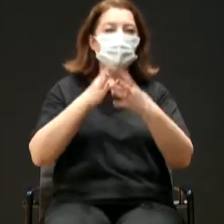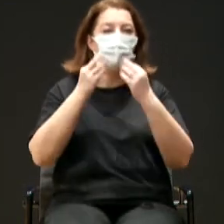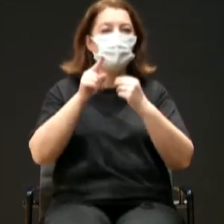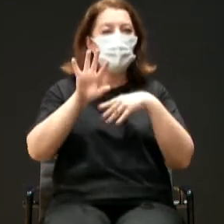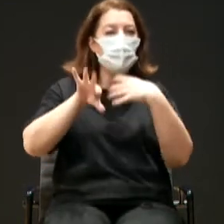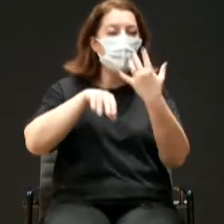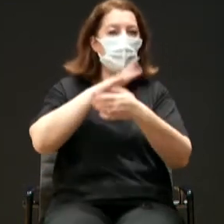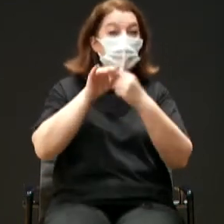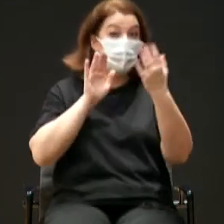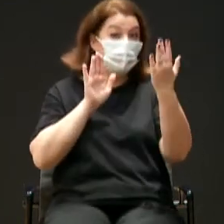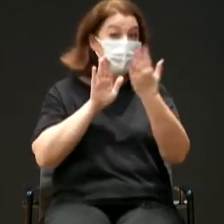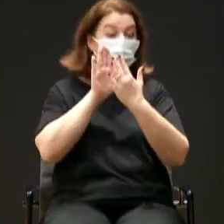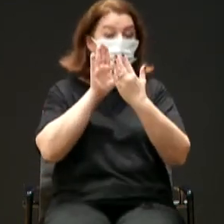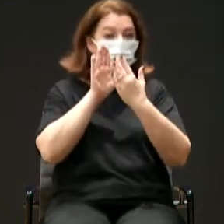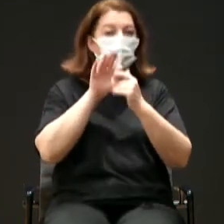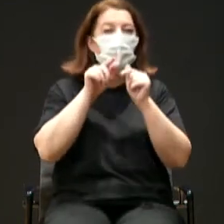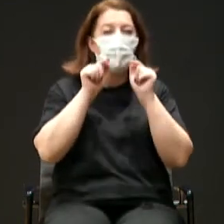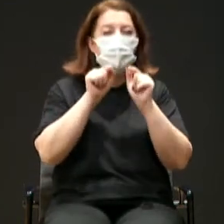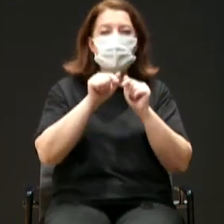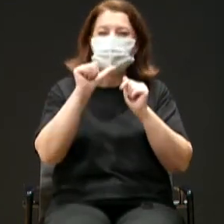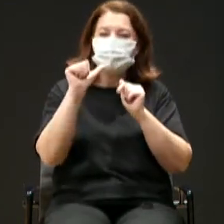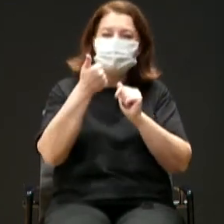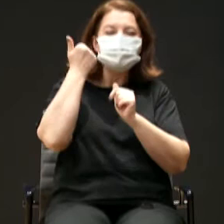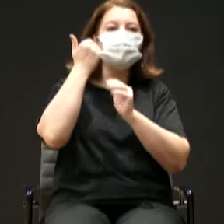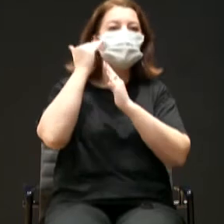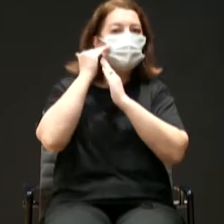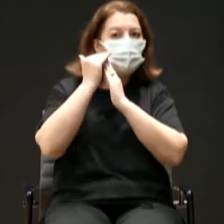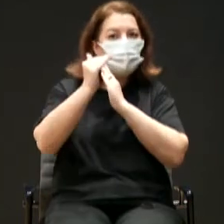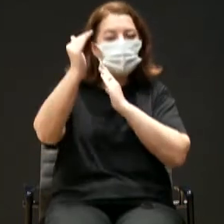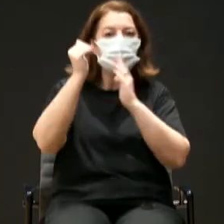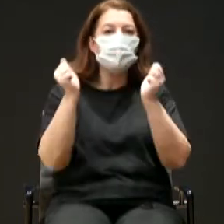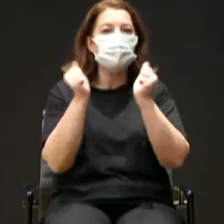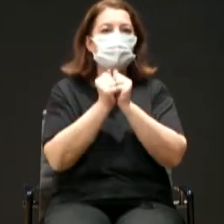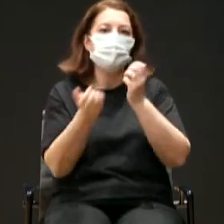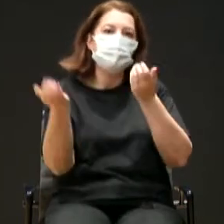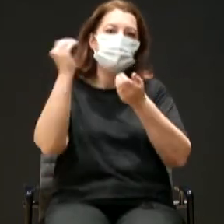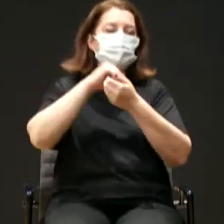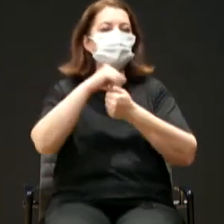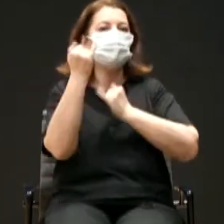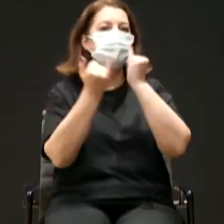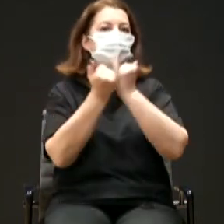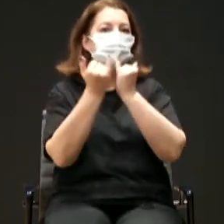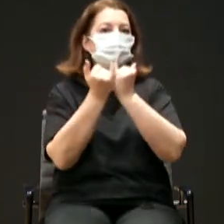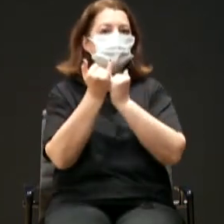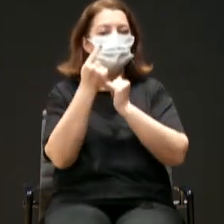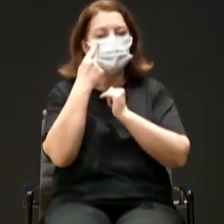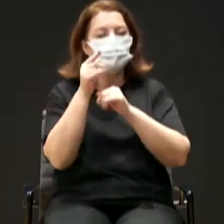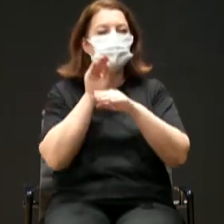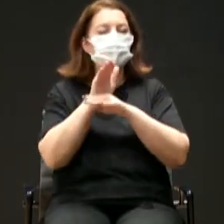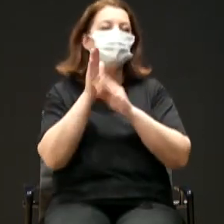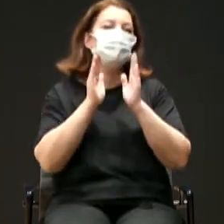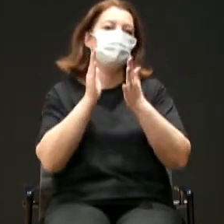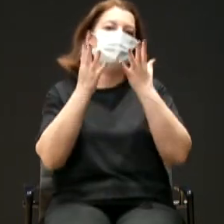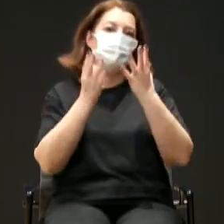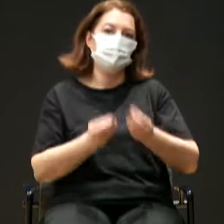olayın karşısında bu aziz millet birlikte kardeşçe yaşamaya devam